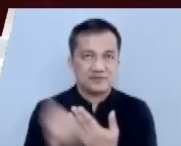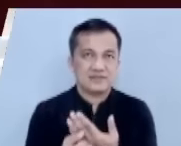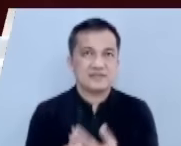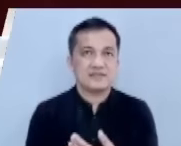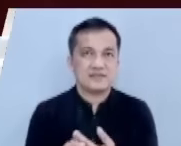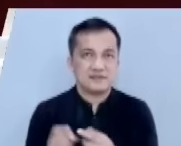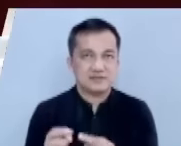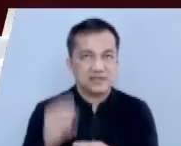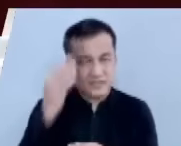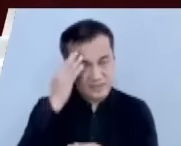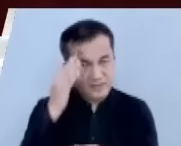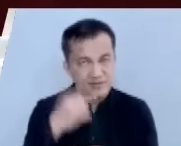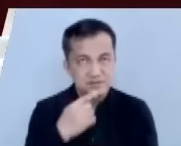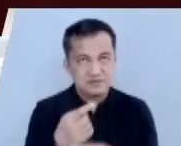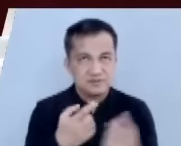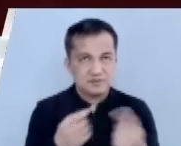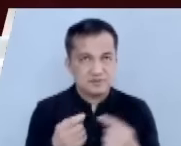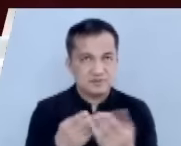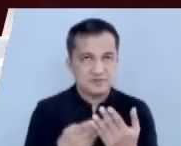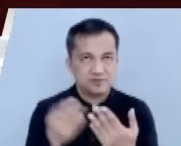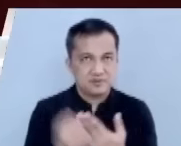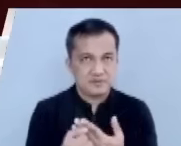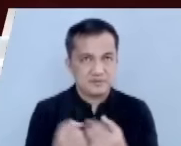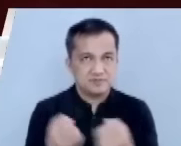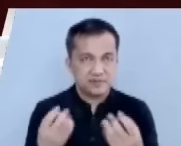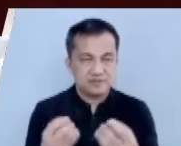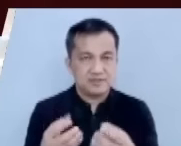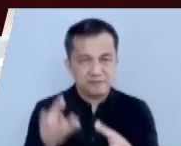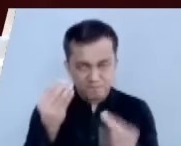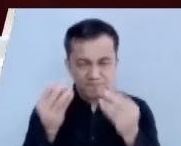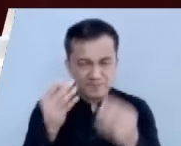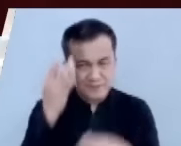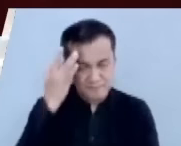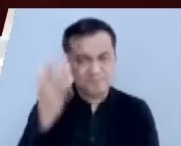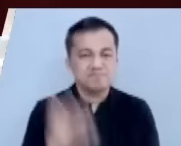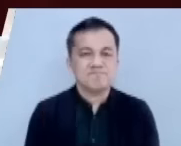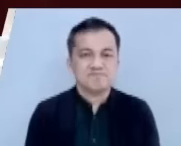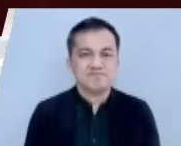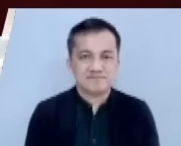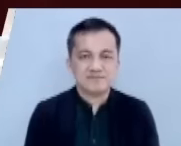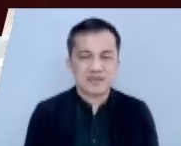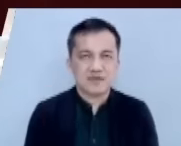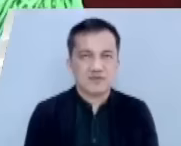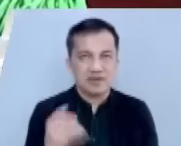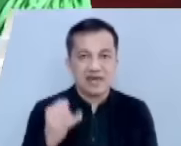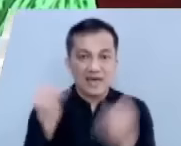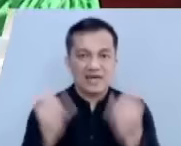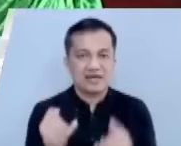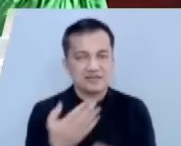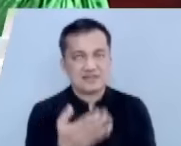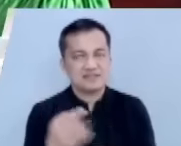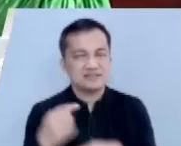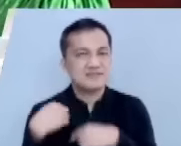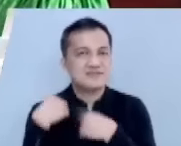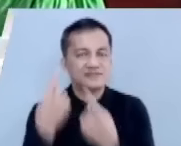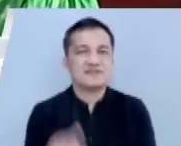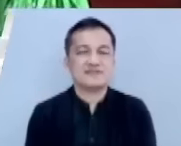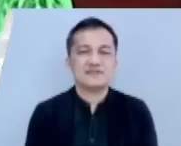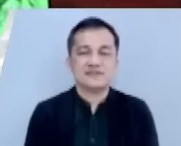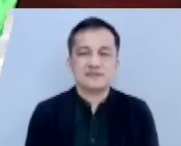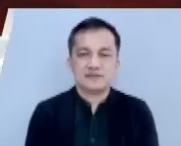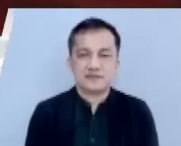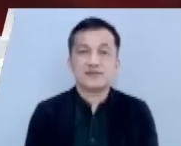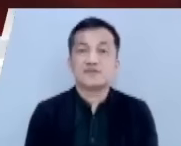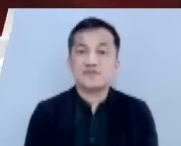sa paggawa ng proyektong ito marami ako matututunan sa kanya. Dahil idol ko siya ever since. Talagang blessed si